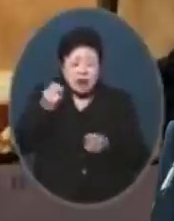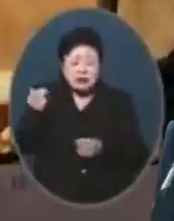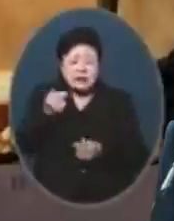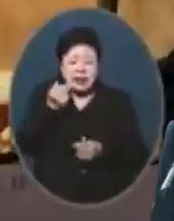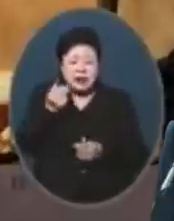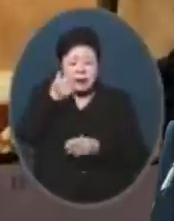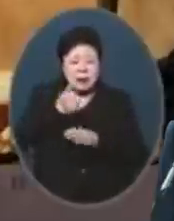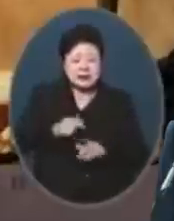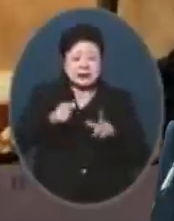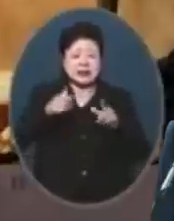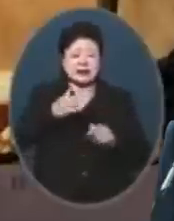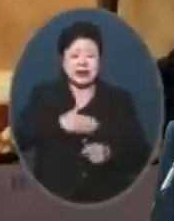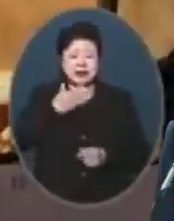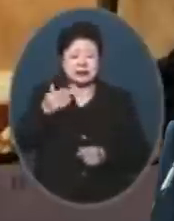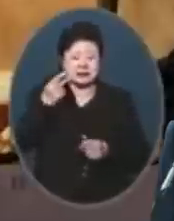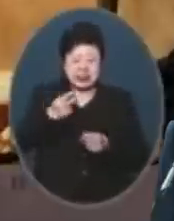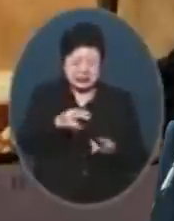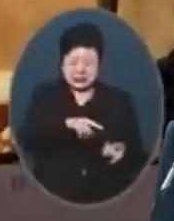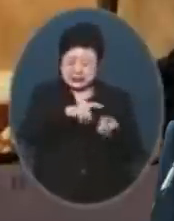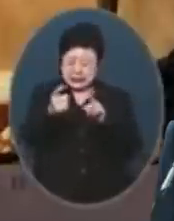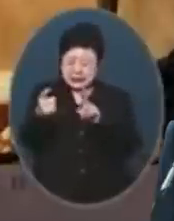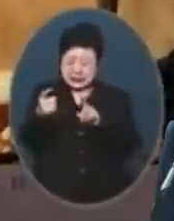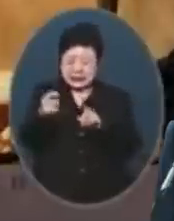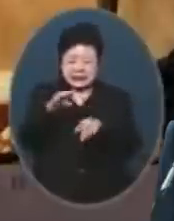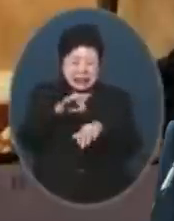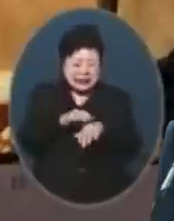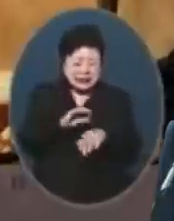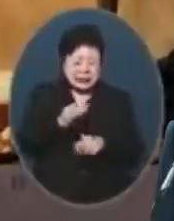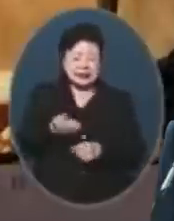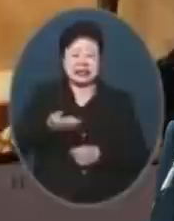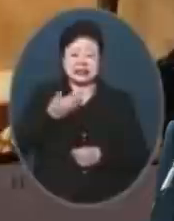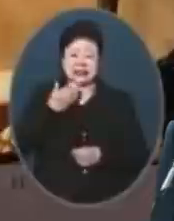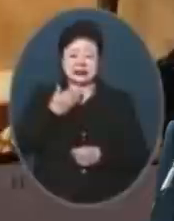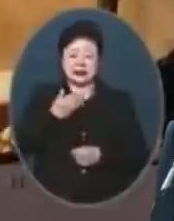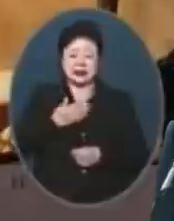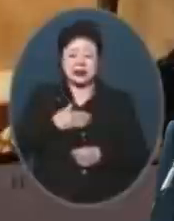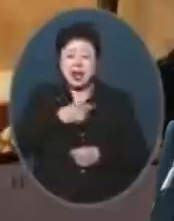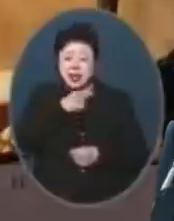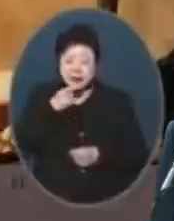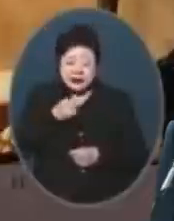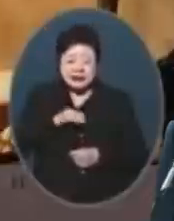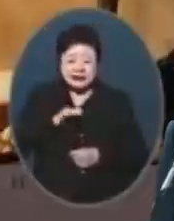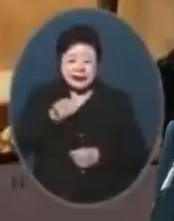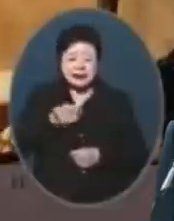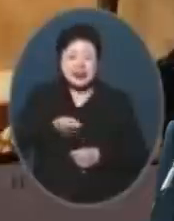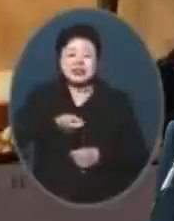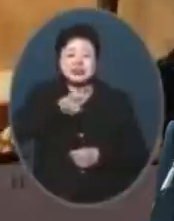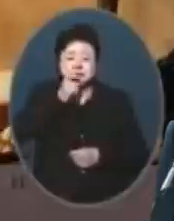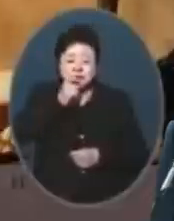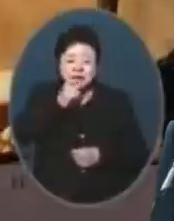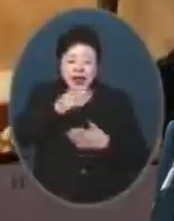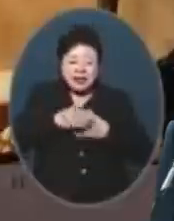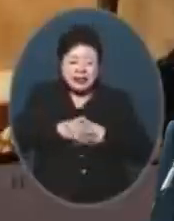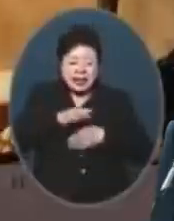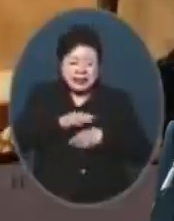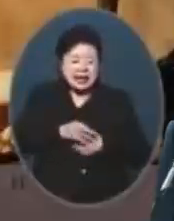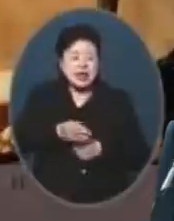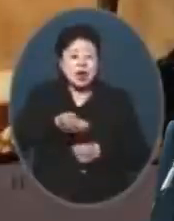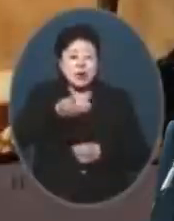영생을 가졌고 마지막 날에 내가 그를 다시 살리리니 내 살은 참된 양식이요 내 피는 참된